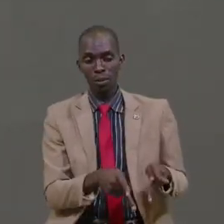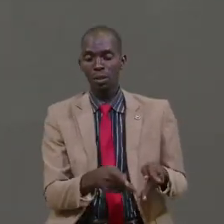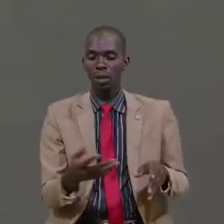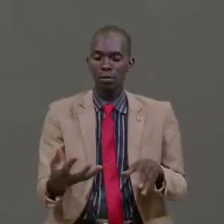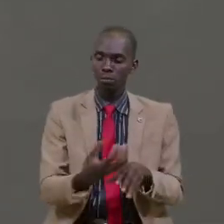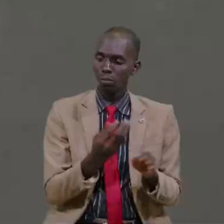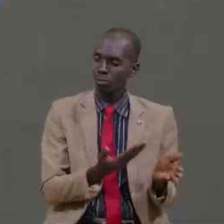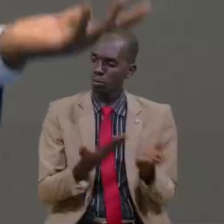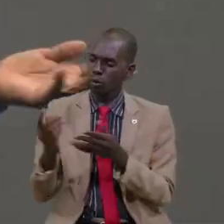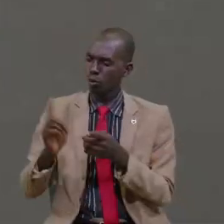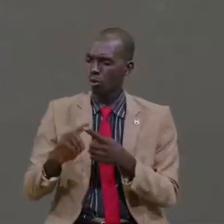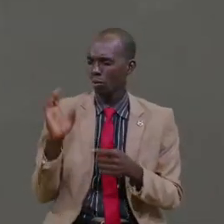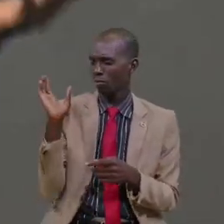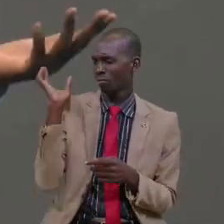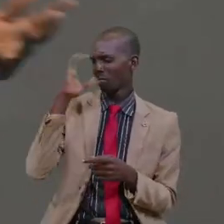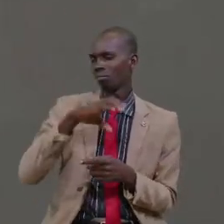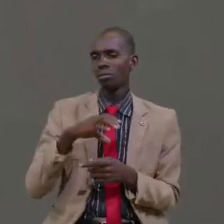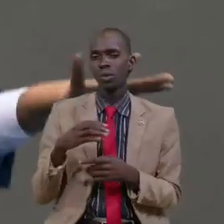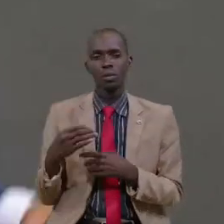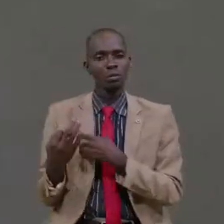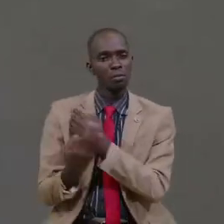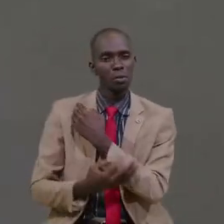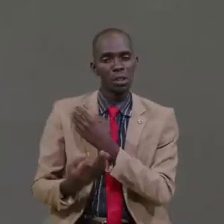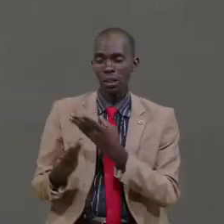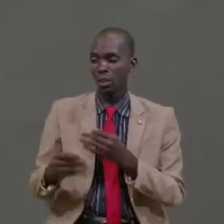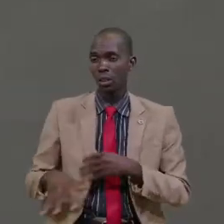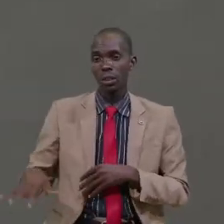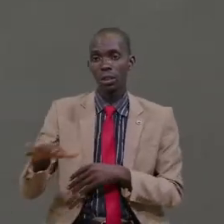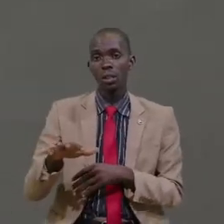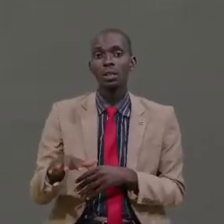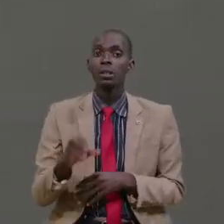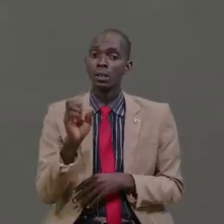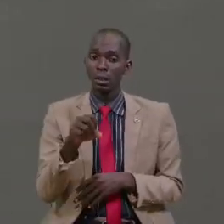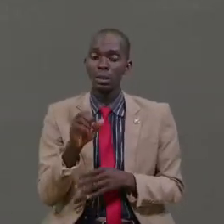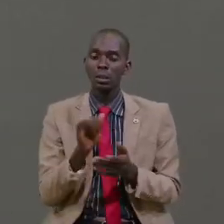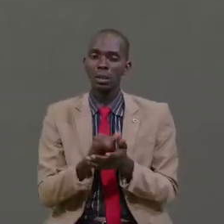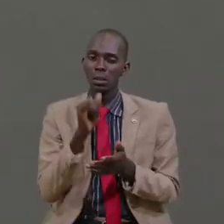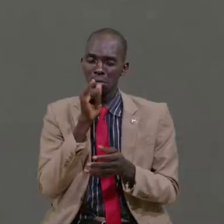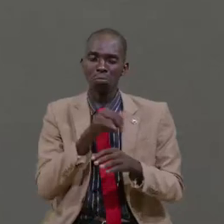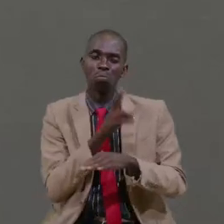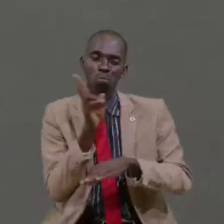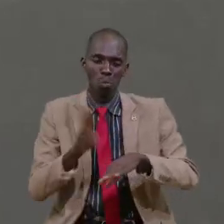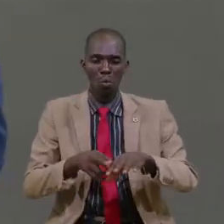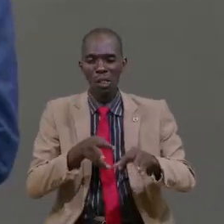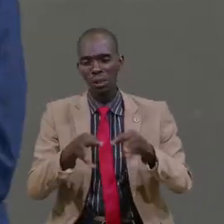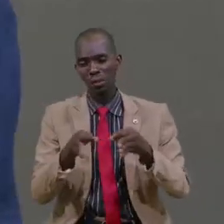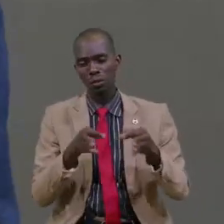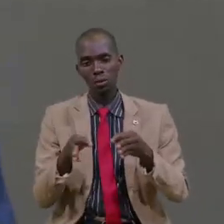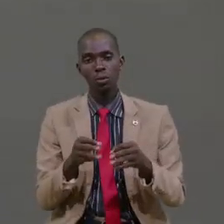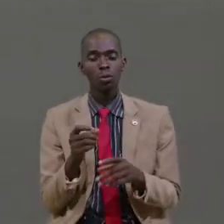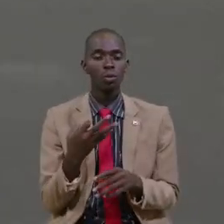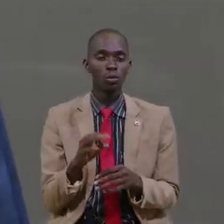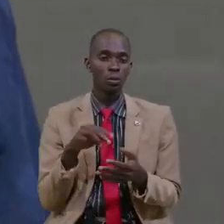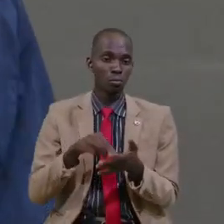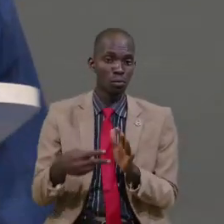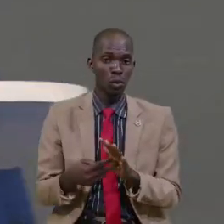et l'envoie dans un pays étranger. Ça, c'est la captivité, définition normale. Mais c'est quoi